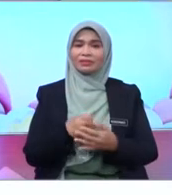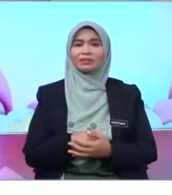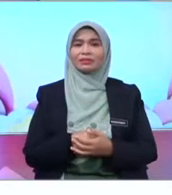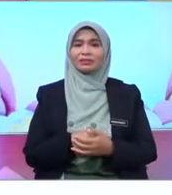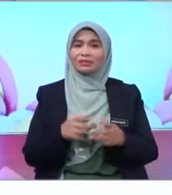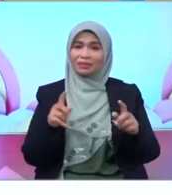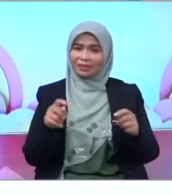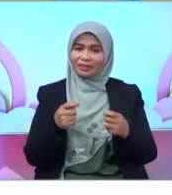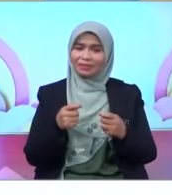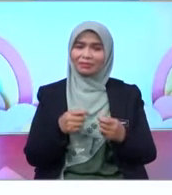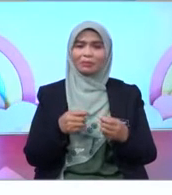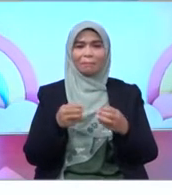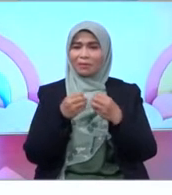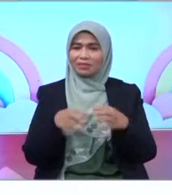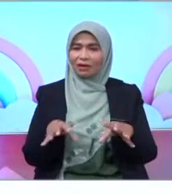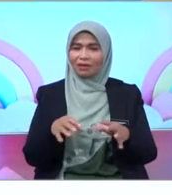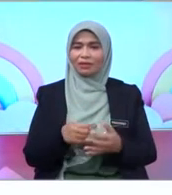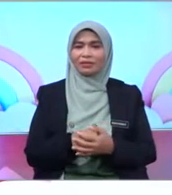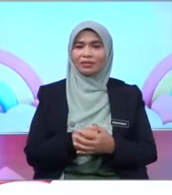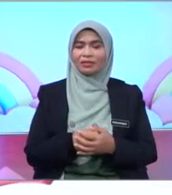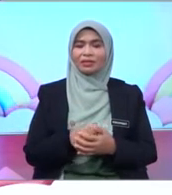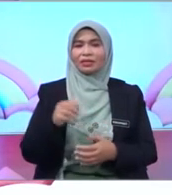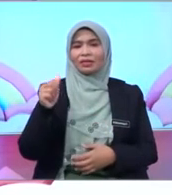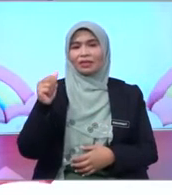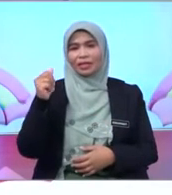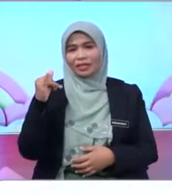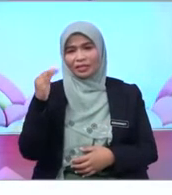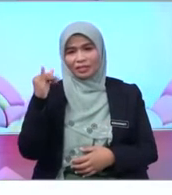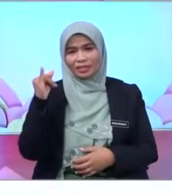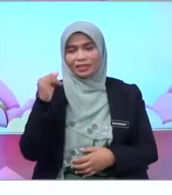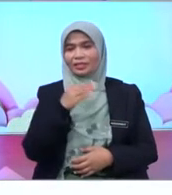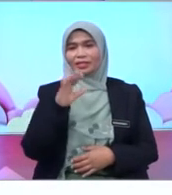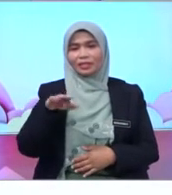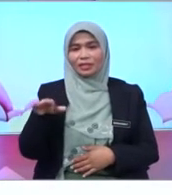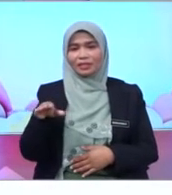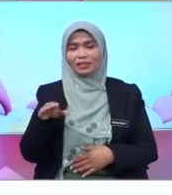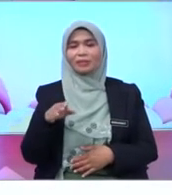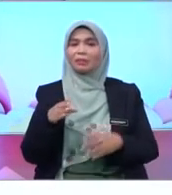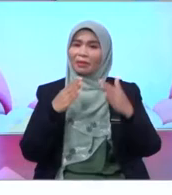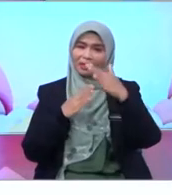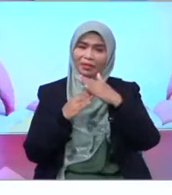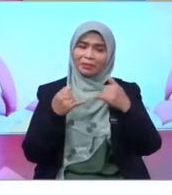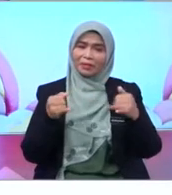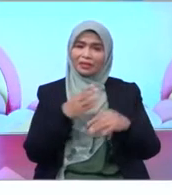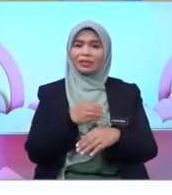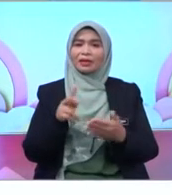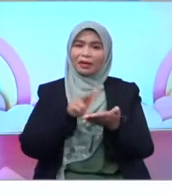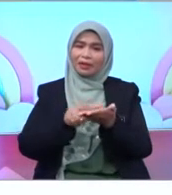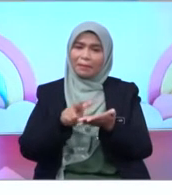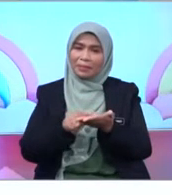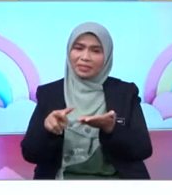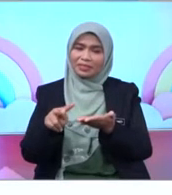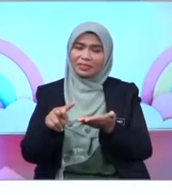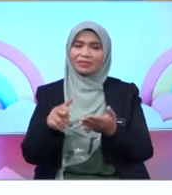dikaitkan kece gue betul Adi dan adik-adiknya berhenti bermain dan menggemaskan Pasu bunga yang pecah Ah